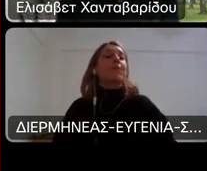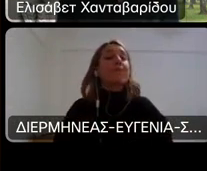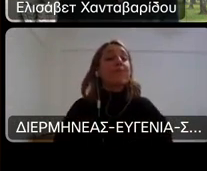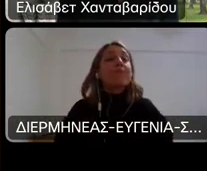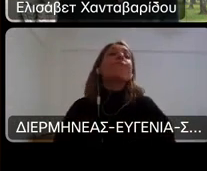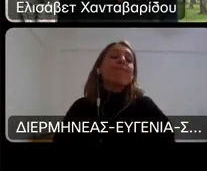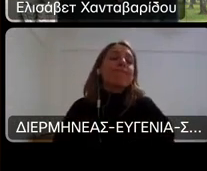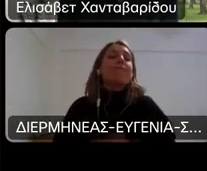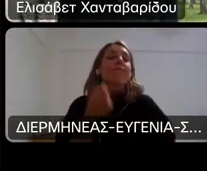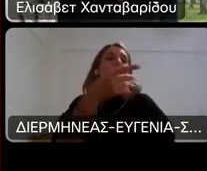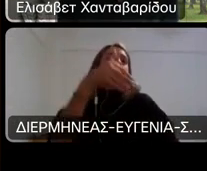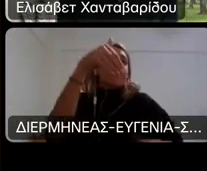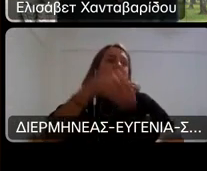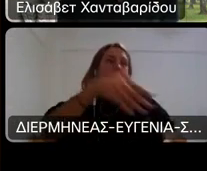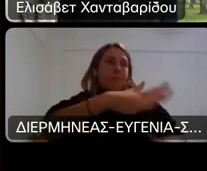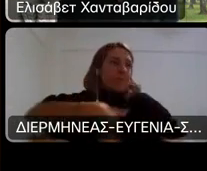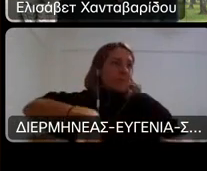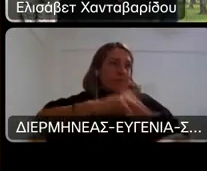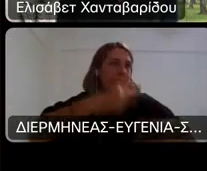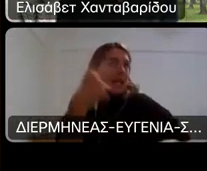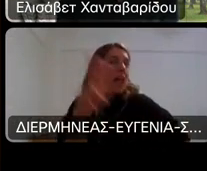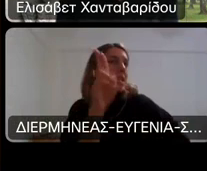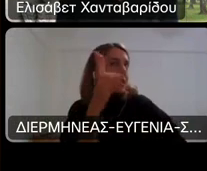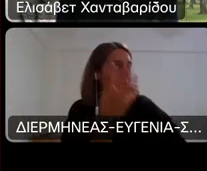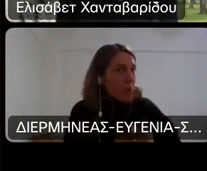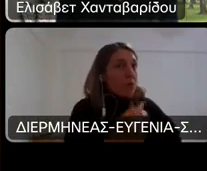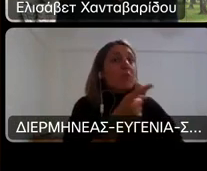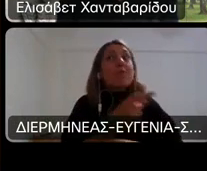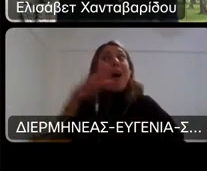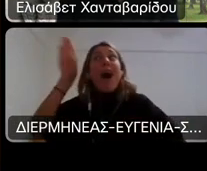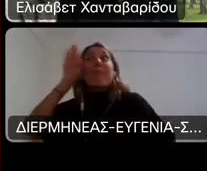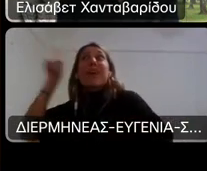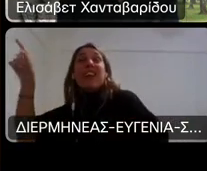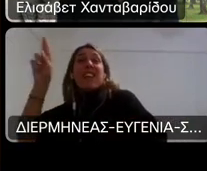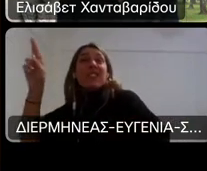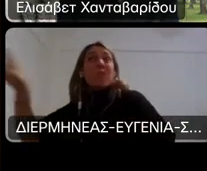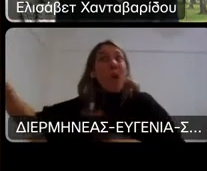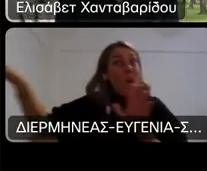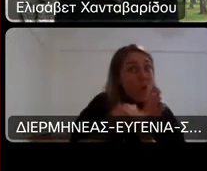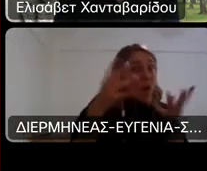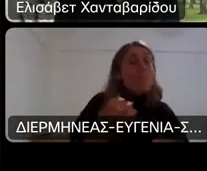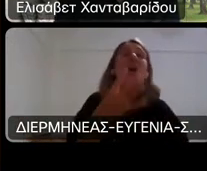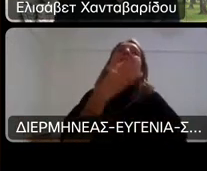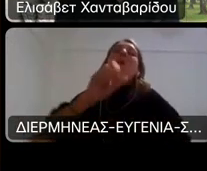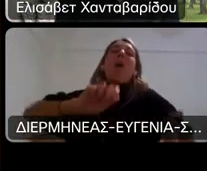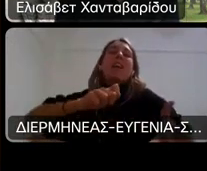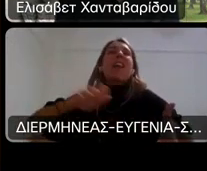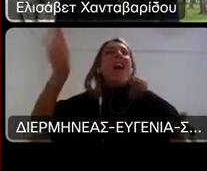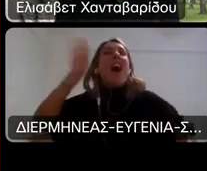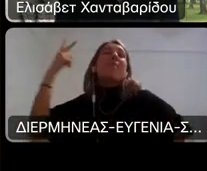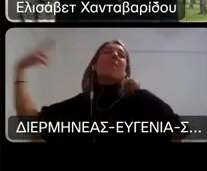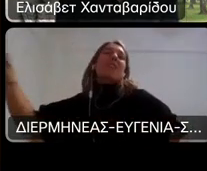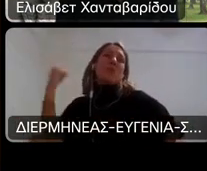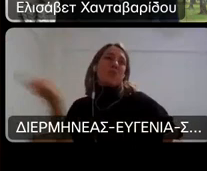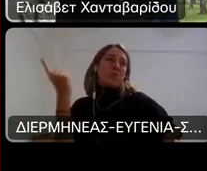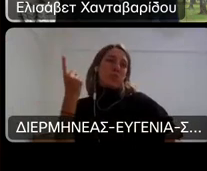τον εγχώριο ρατσισμό, εισάγουμε και τον ρατσισμό από Αμερική, διότι τα εργαλεία που χρησιμοποιούμε προέρχονται συχνά από τις